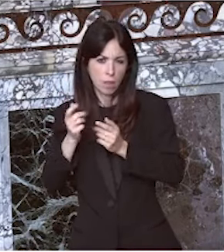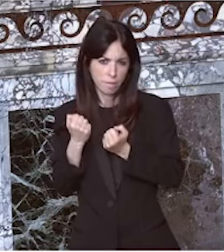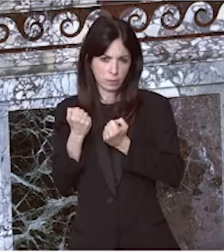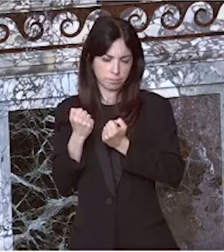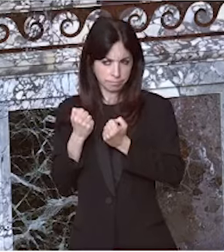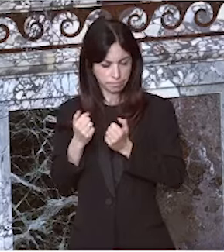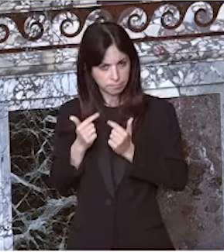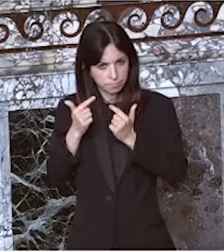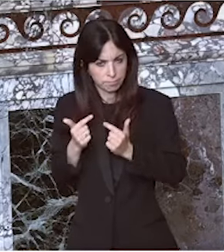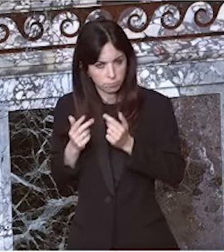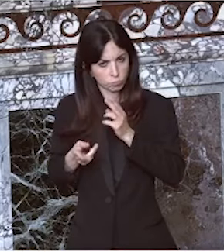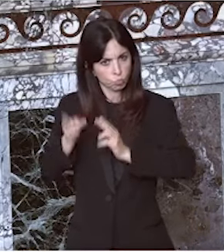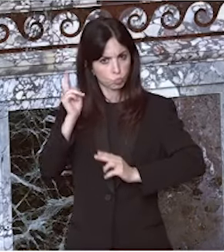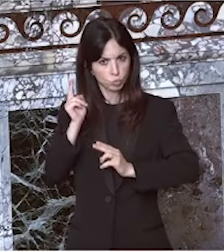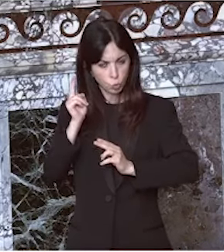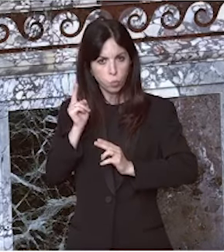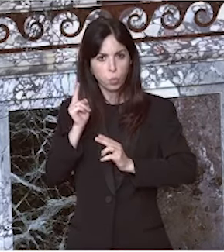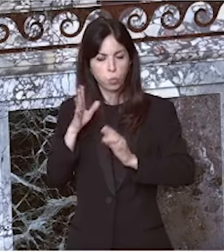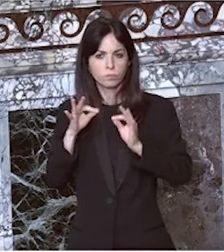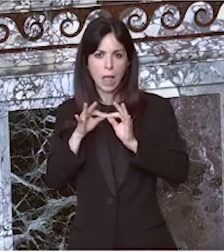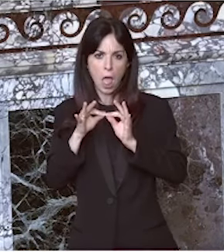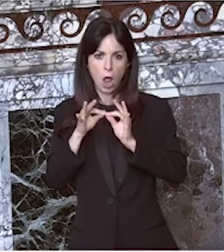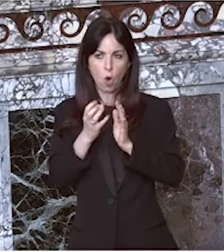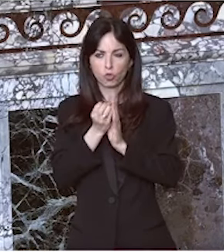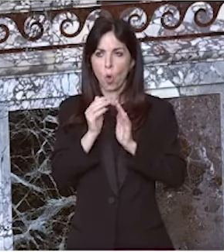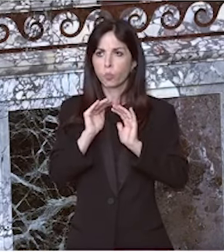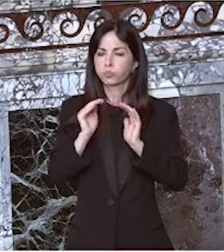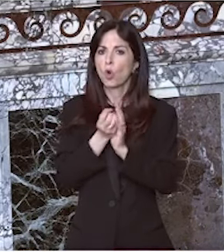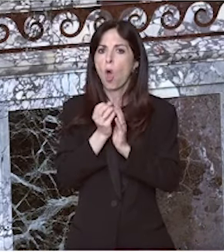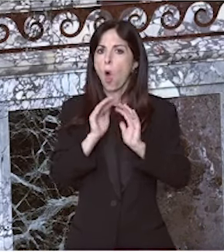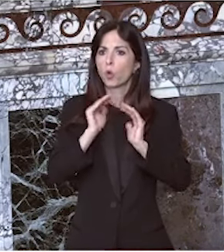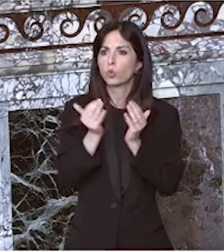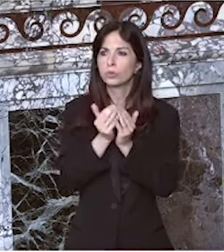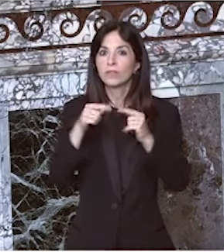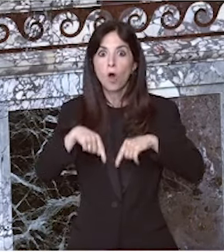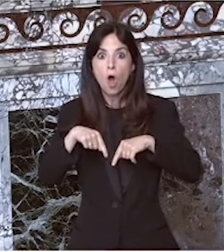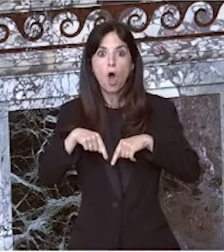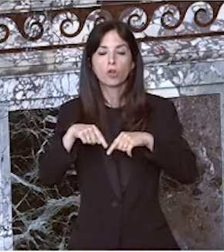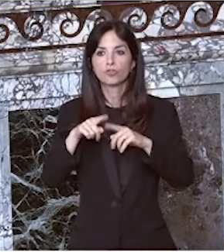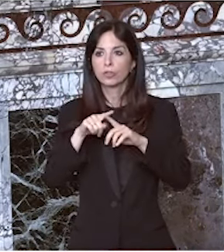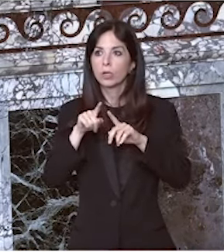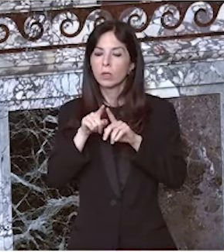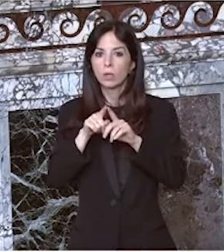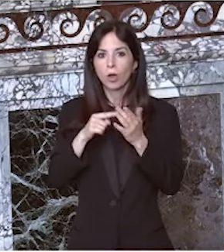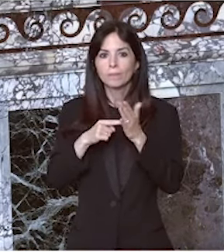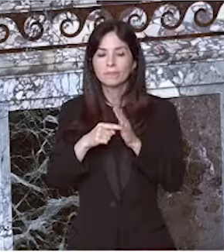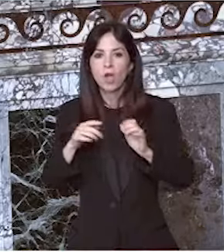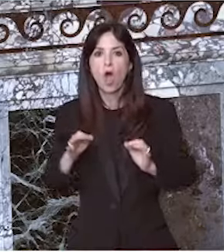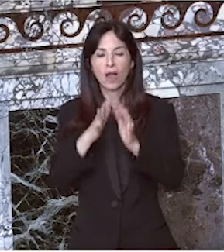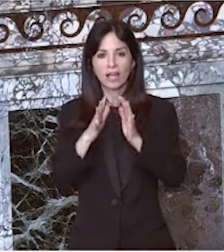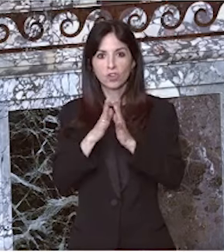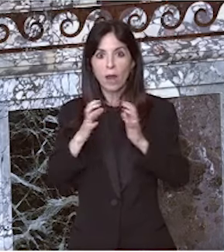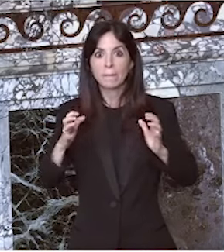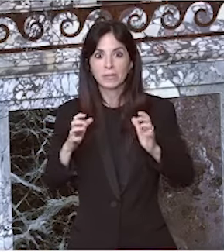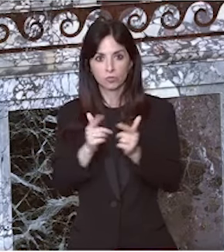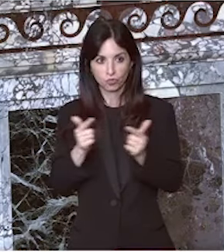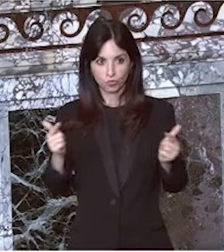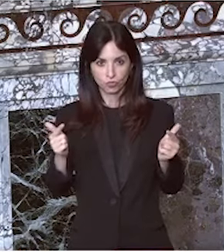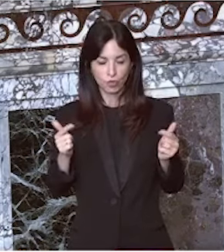mondo produttivo consentirebbero di trasformare potenzialità oggi inespresse in occasioni imprenditoriali.